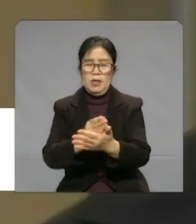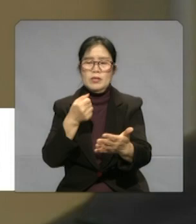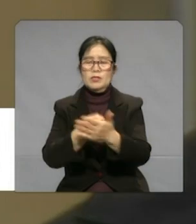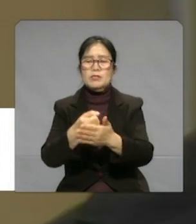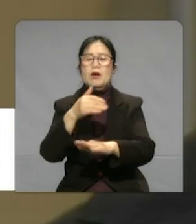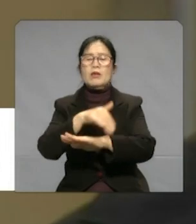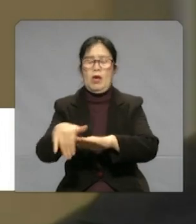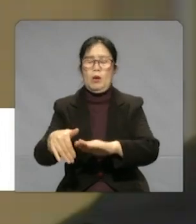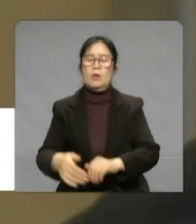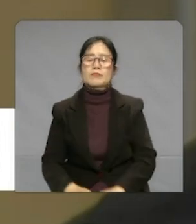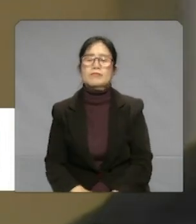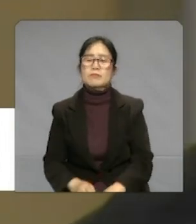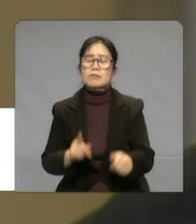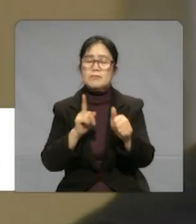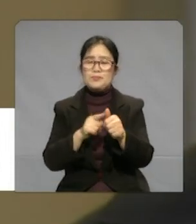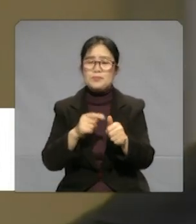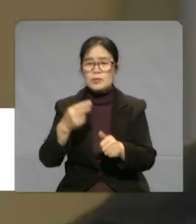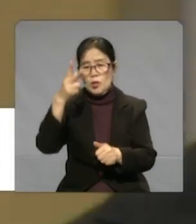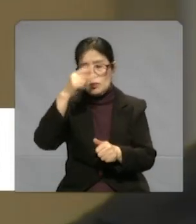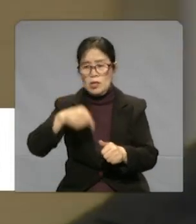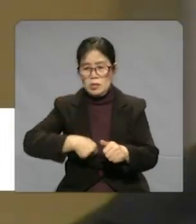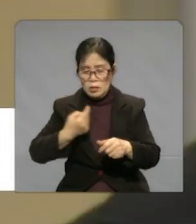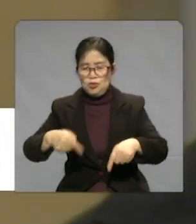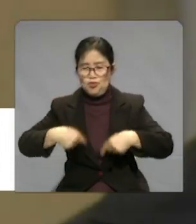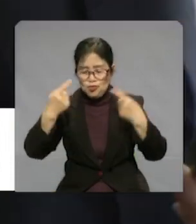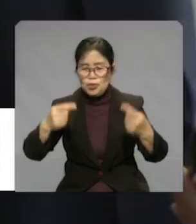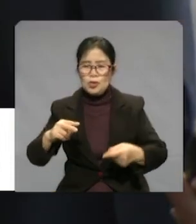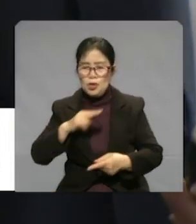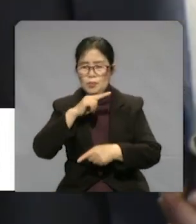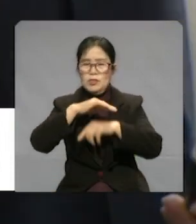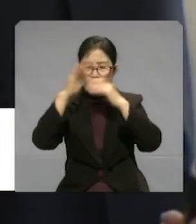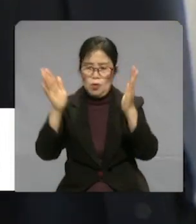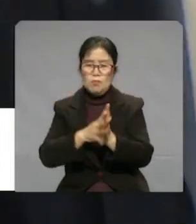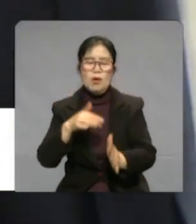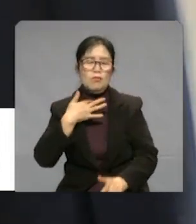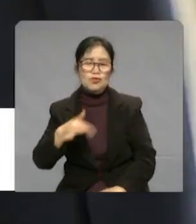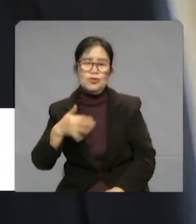밝혔습니다. 앞서 권 씨는 경찰에 자진 출석해 혐의를 전면